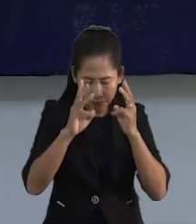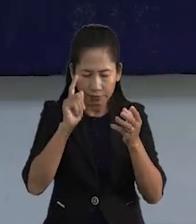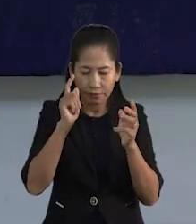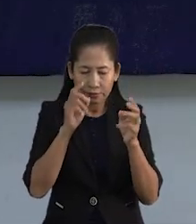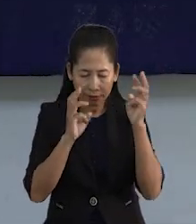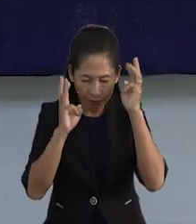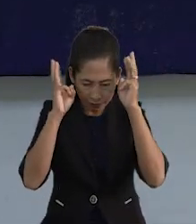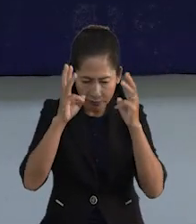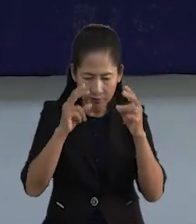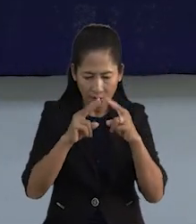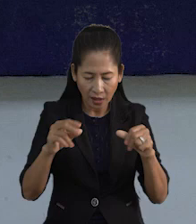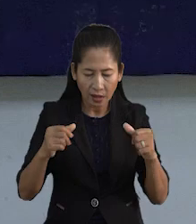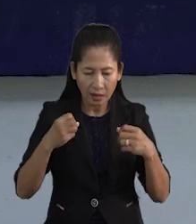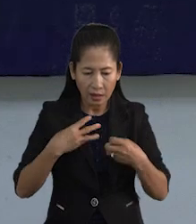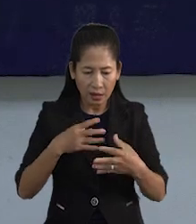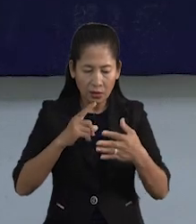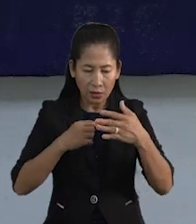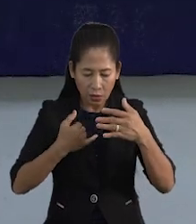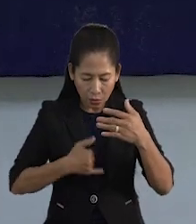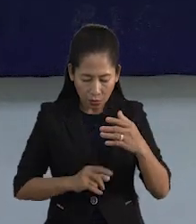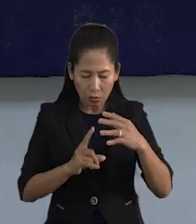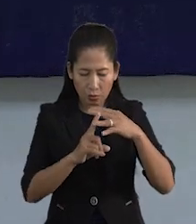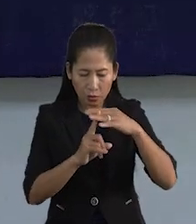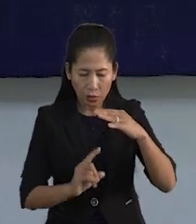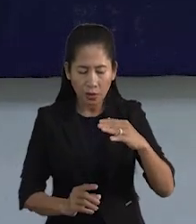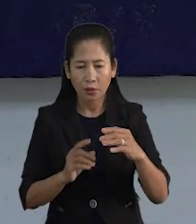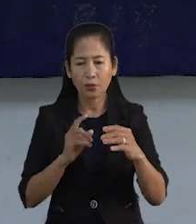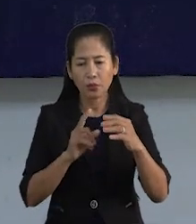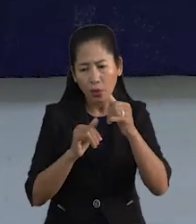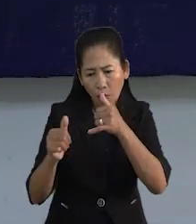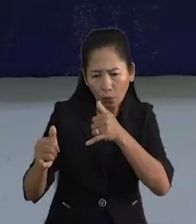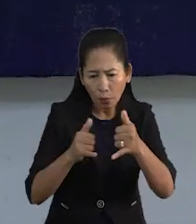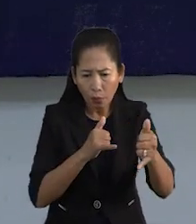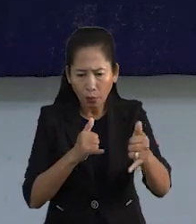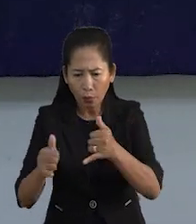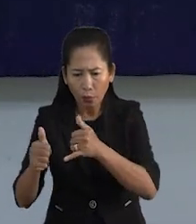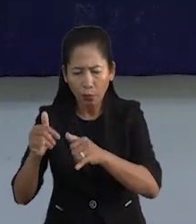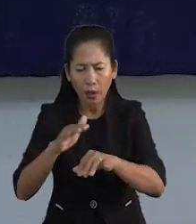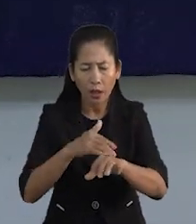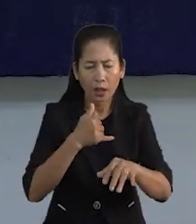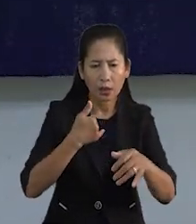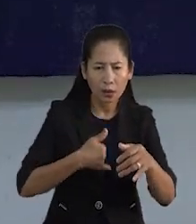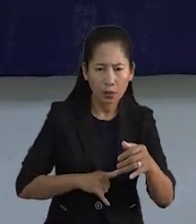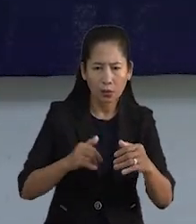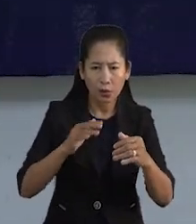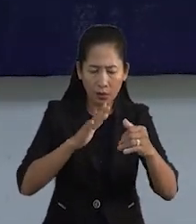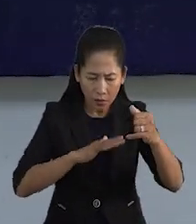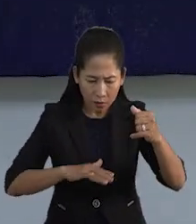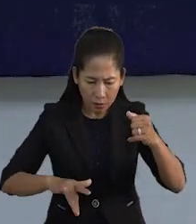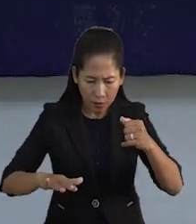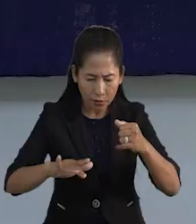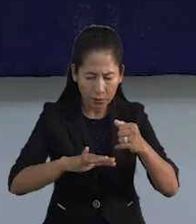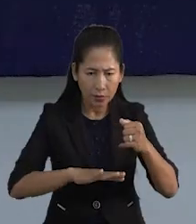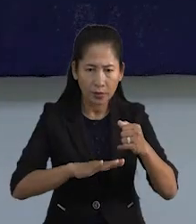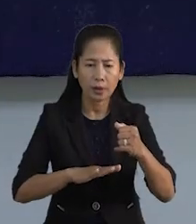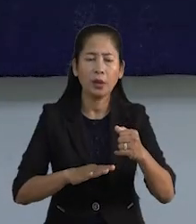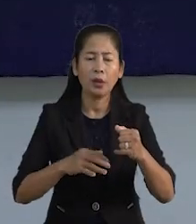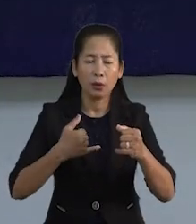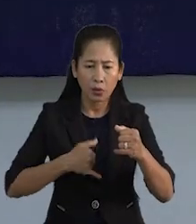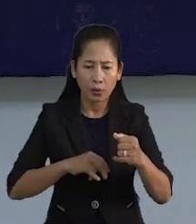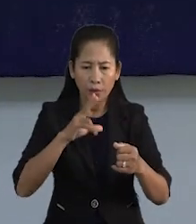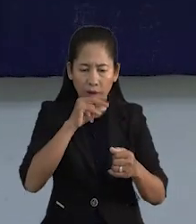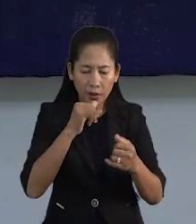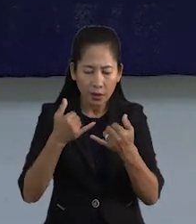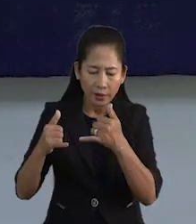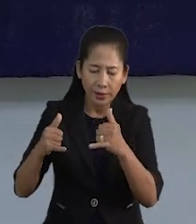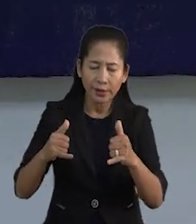ណាស់ខ្លាចកូនលងទឹកវារត់ឆ្លេឆ្លាហៅកូននៅមាត់ត្រពាំងកូនទា